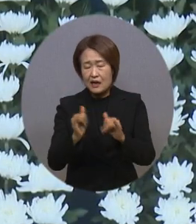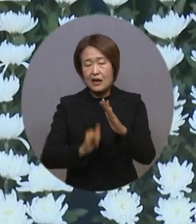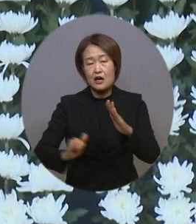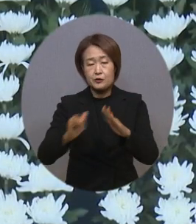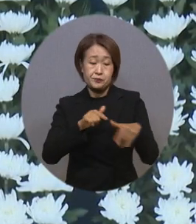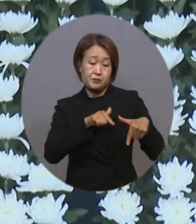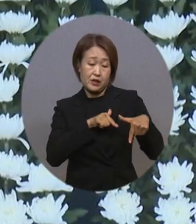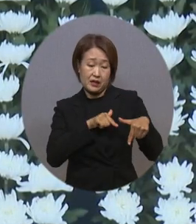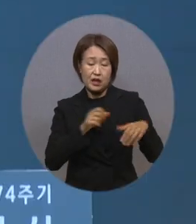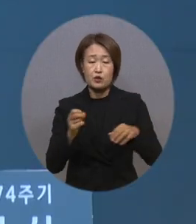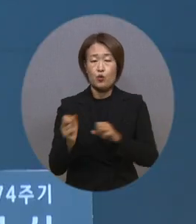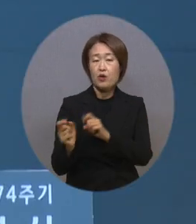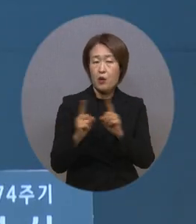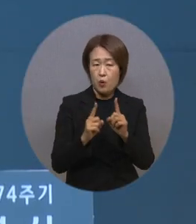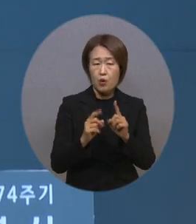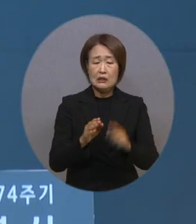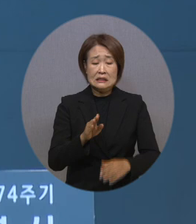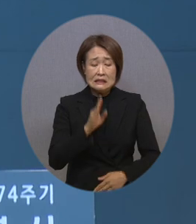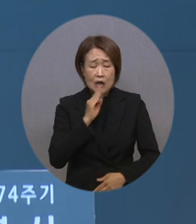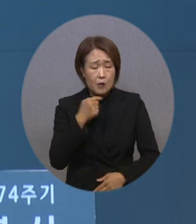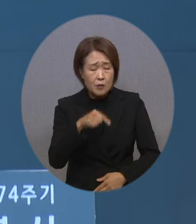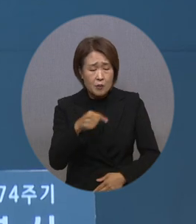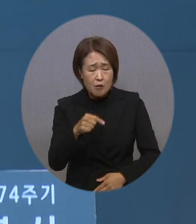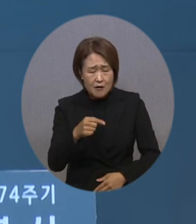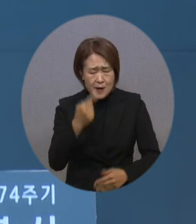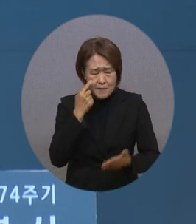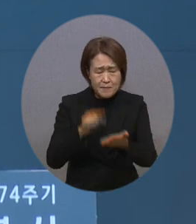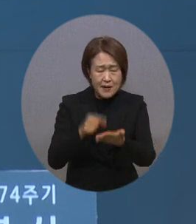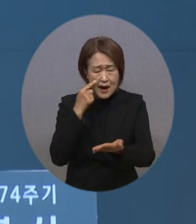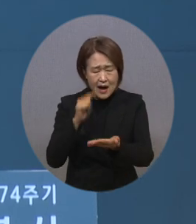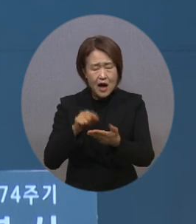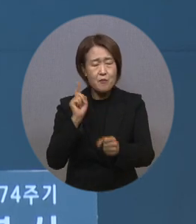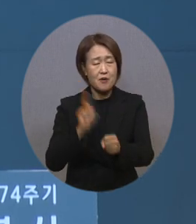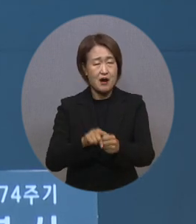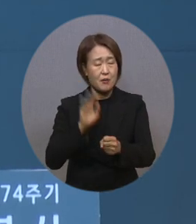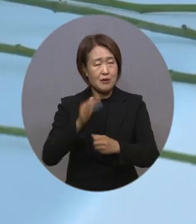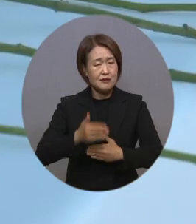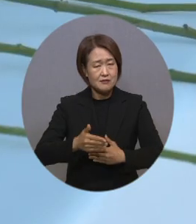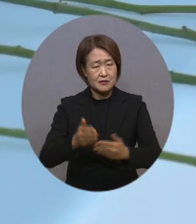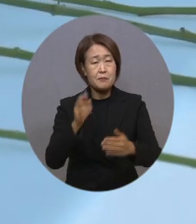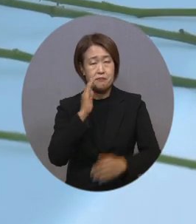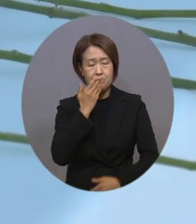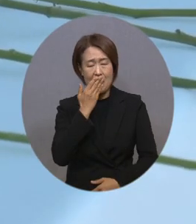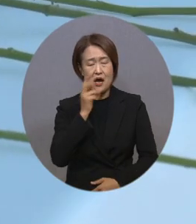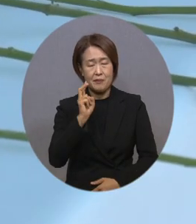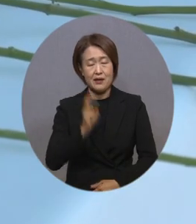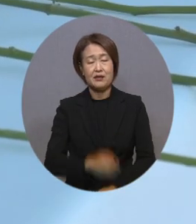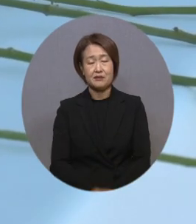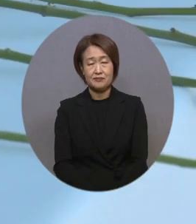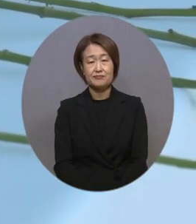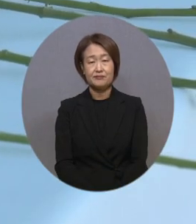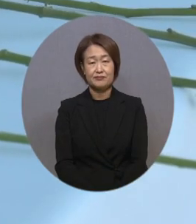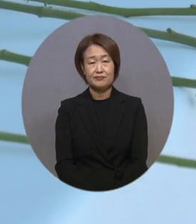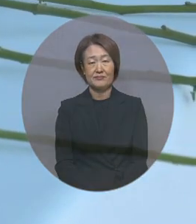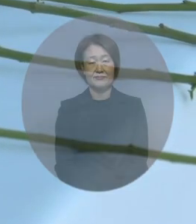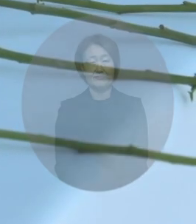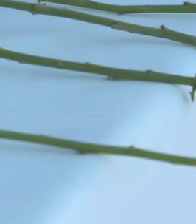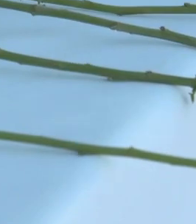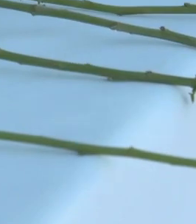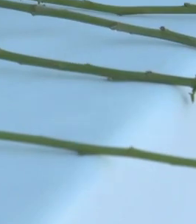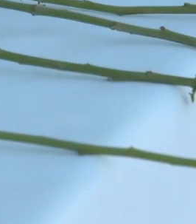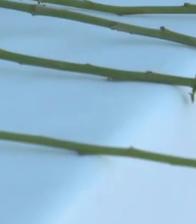명예회복과 진실을 바로잡는 활동이 탄력을 받을 전망입니다. 복지TV 뉴스 김정현입니다.